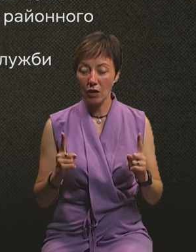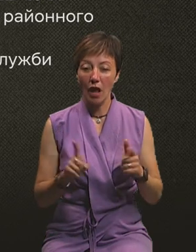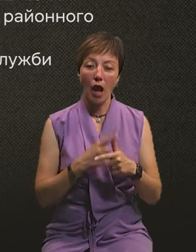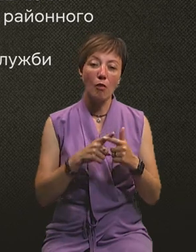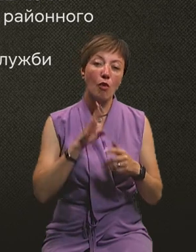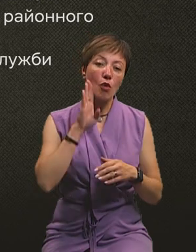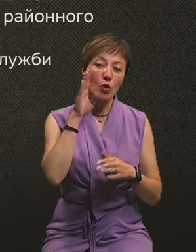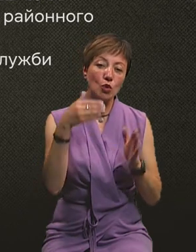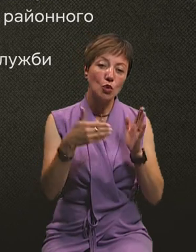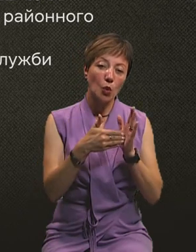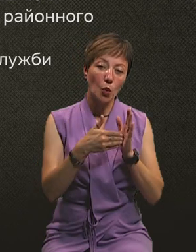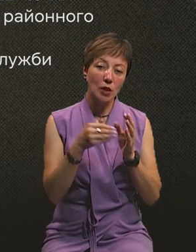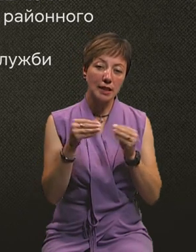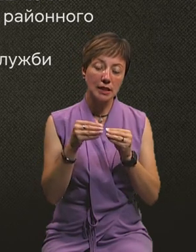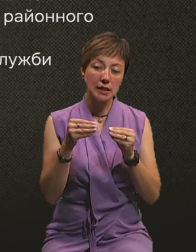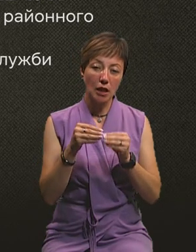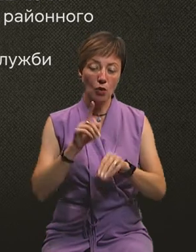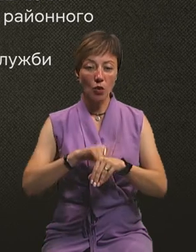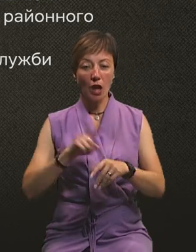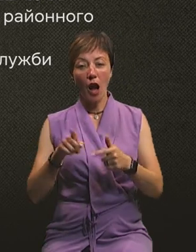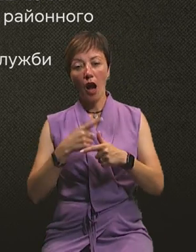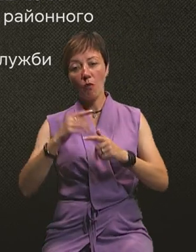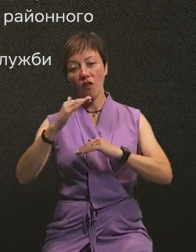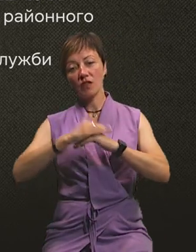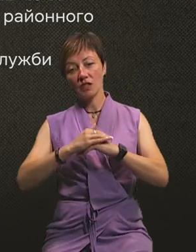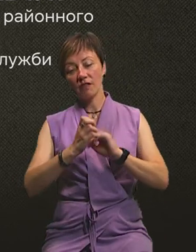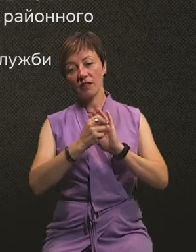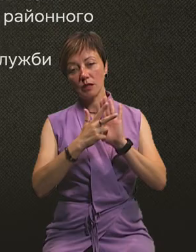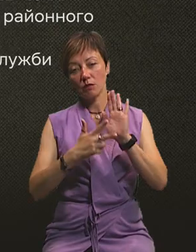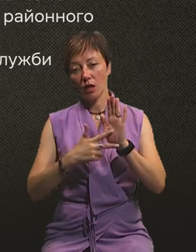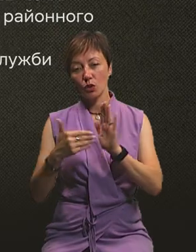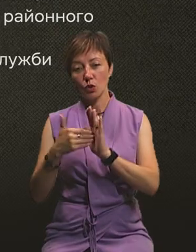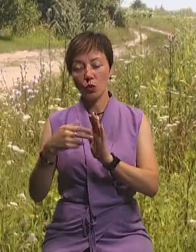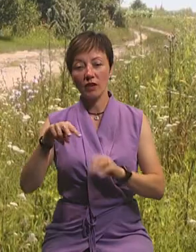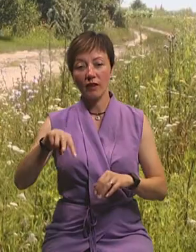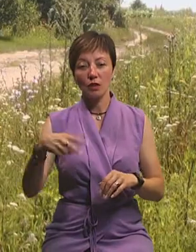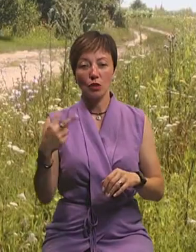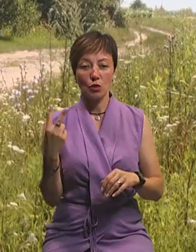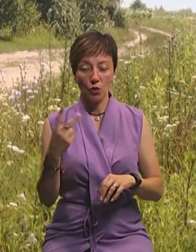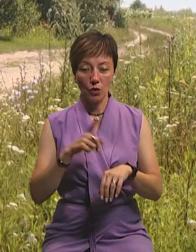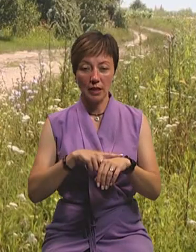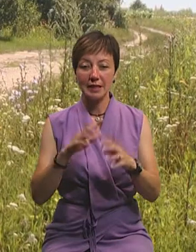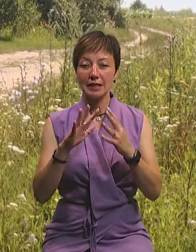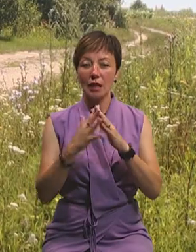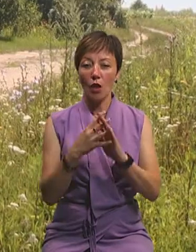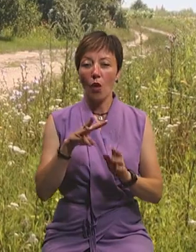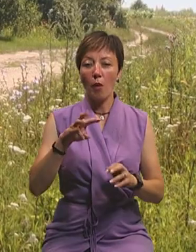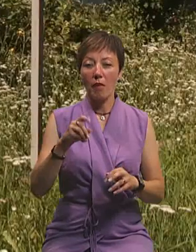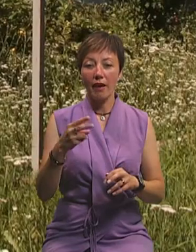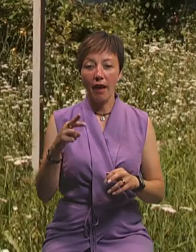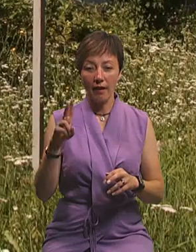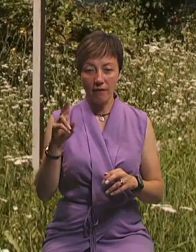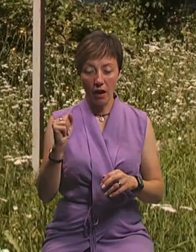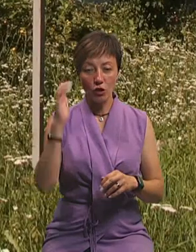ранкові до десятої години або вечірні з 18 до 22-ї години село Мар'янівка належить до